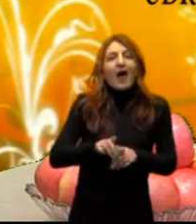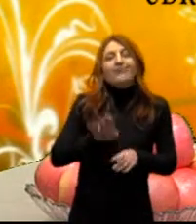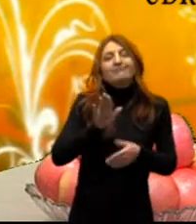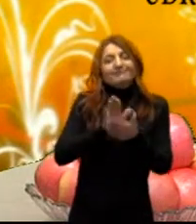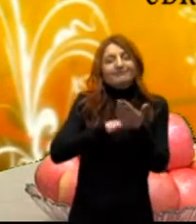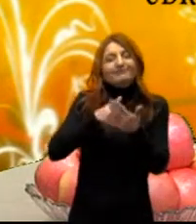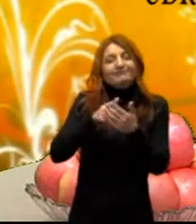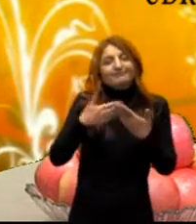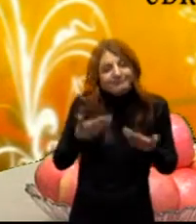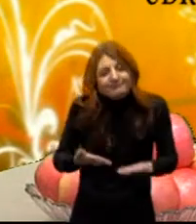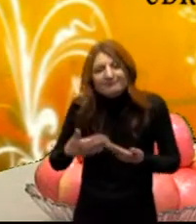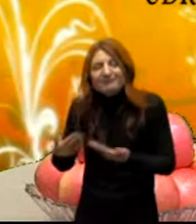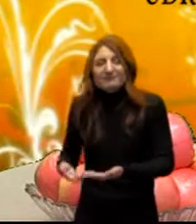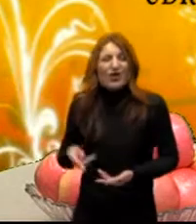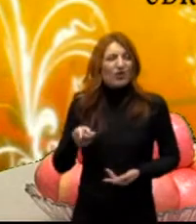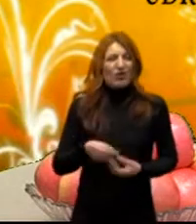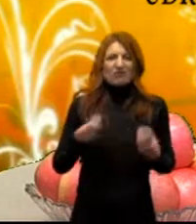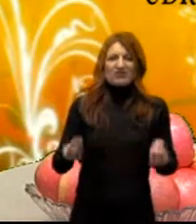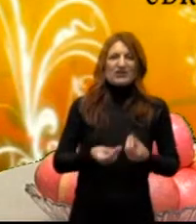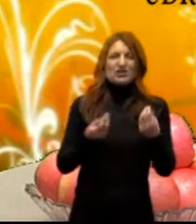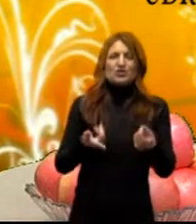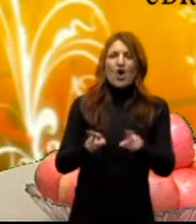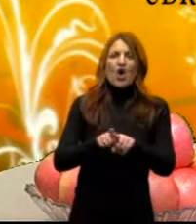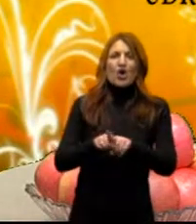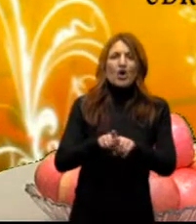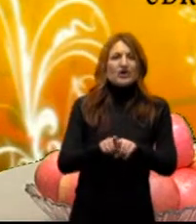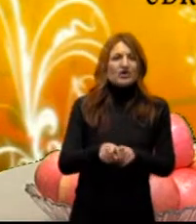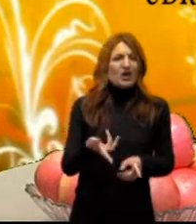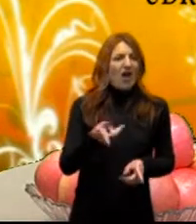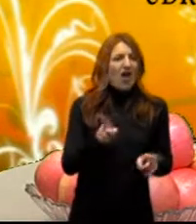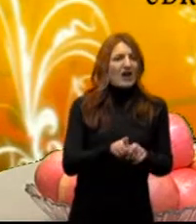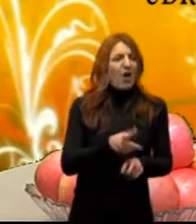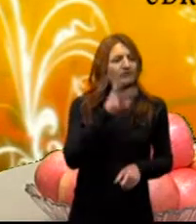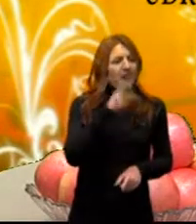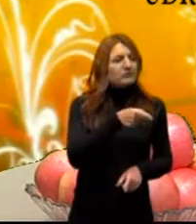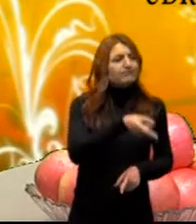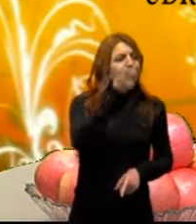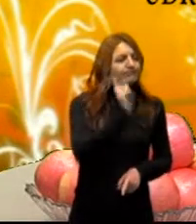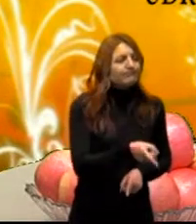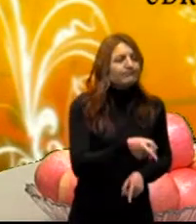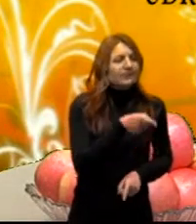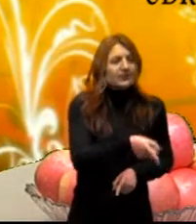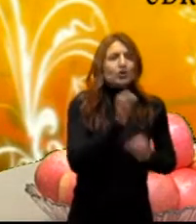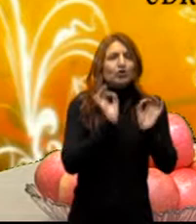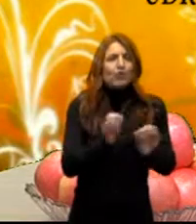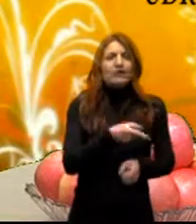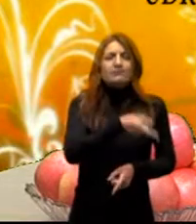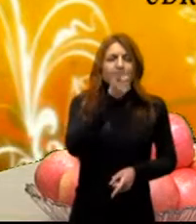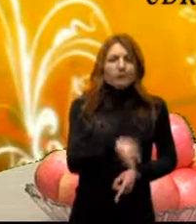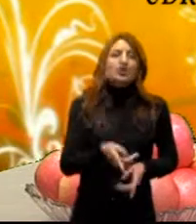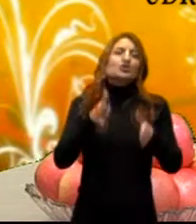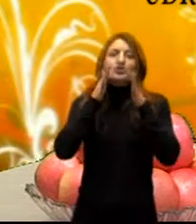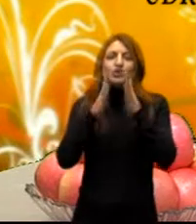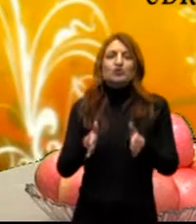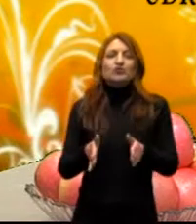pokloniti. Strašno je to nešto što od nas roditelji hoće napraviti poslušno, dobro, dijete na